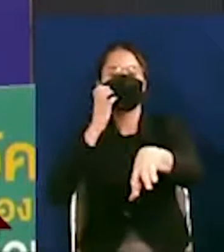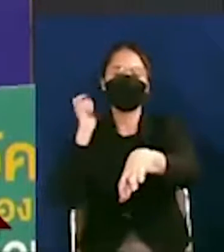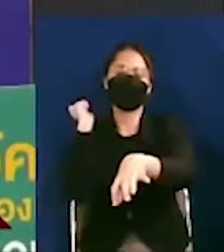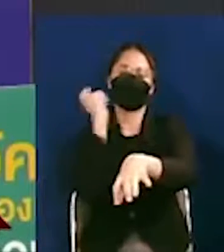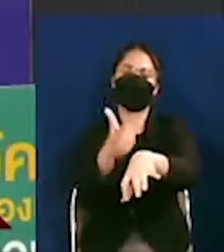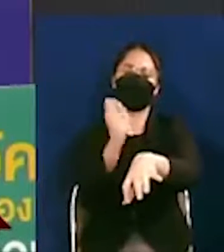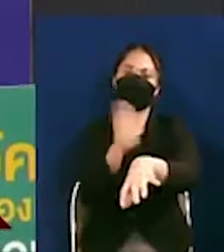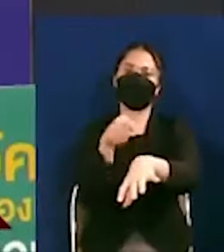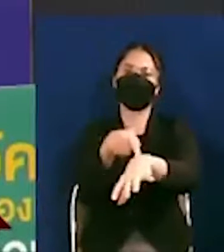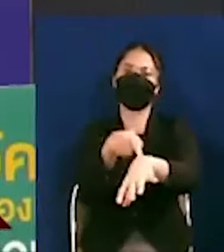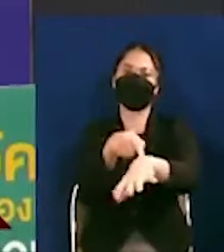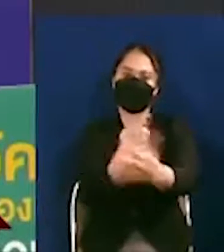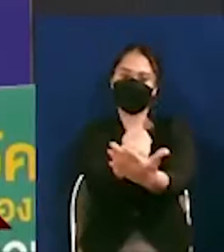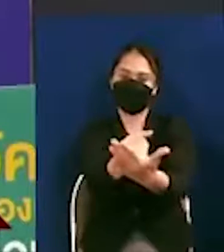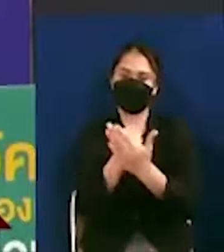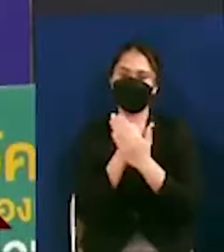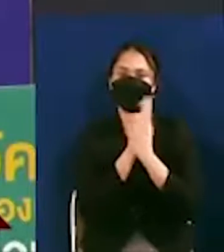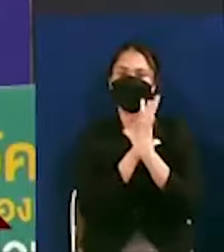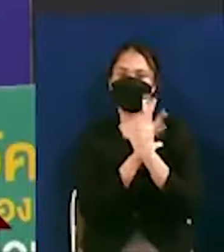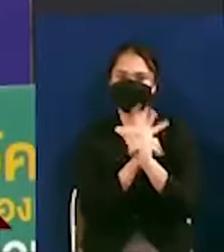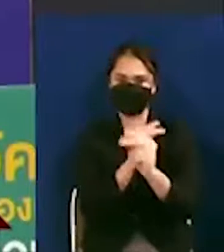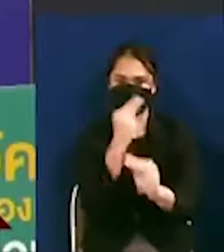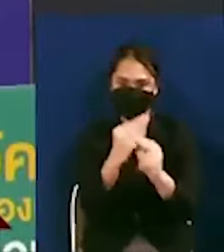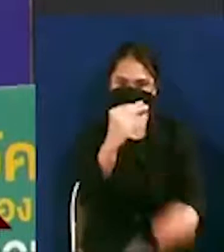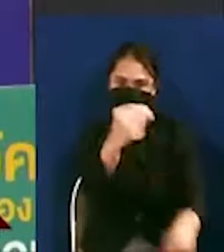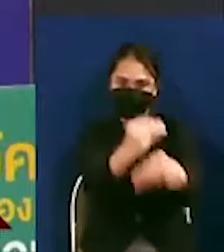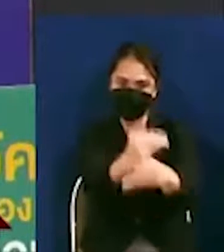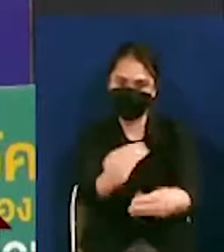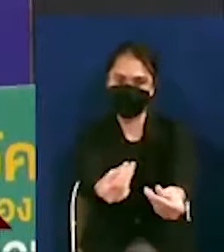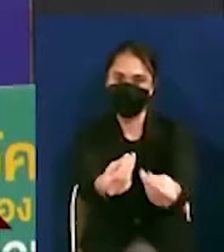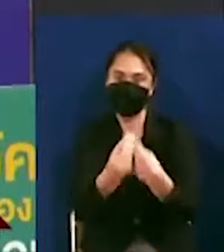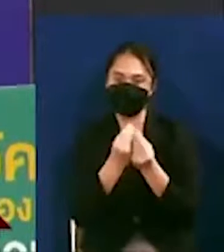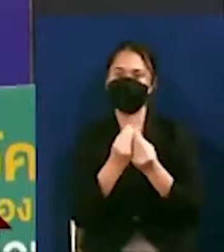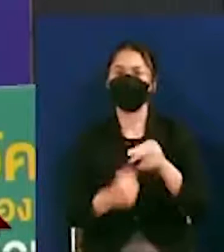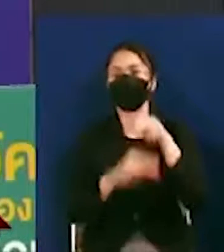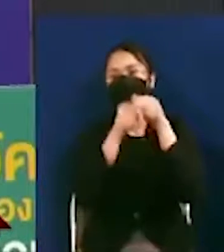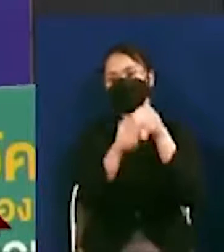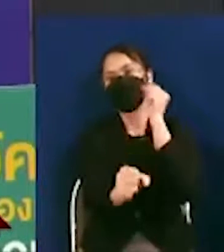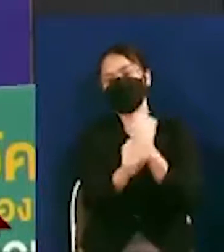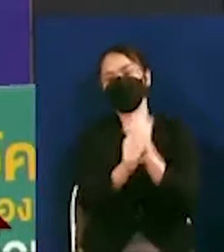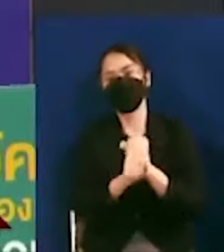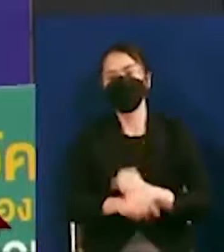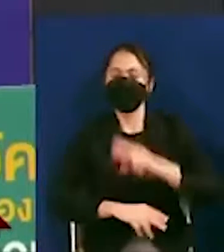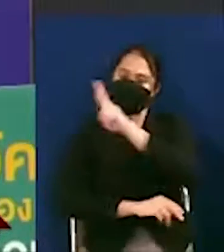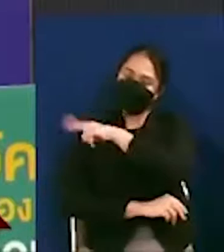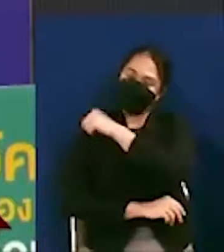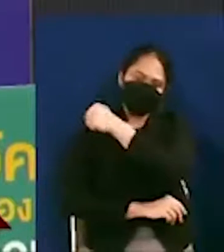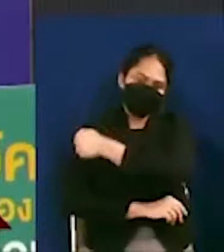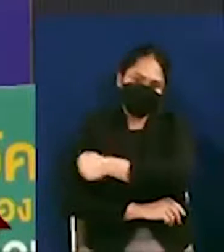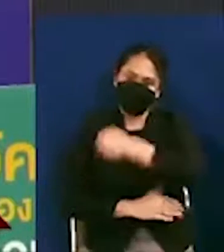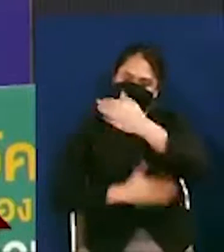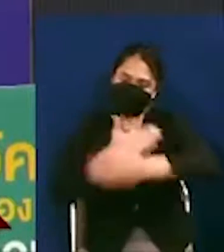ไปเติมทะเบียนของคนของผู้ที่มารับวัคซีนเองซึ่งอันเนี้ยเป็นสิ่งที่คุณหมอมิ่งขวัญผมย้ำอีกครั้งปรึ